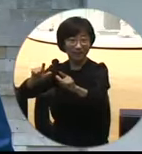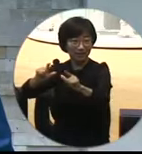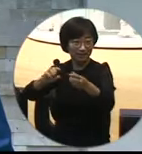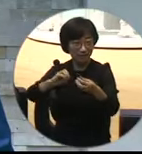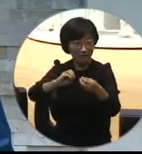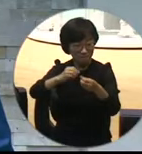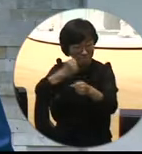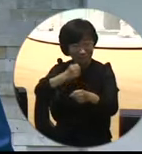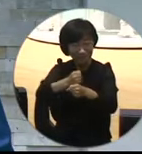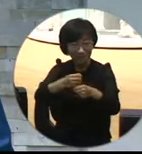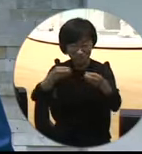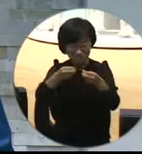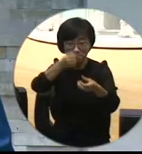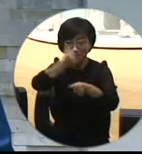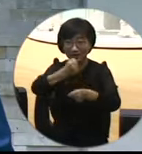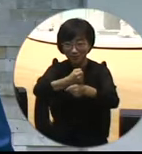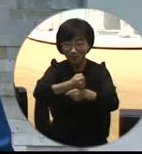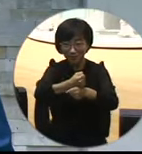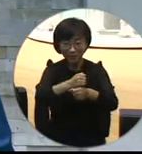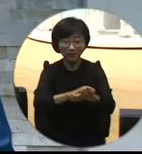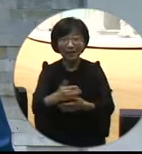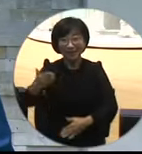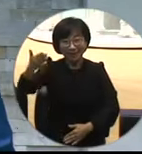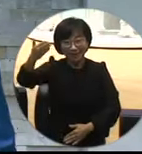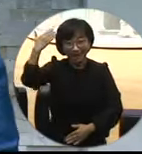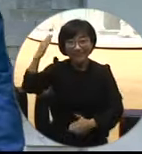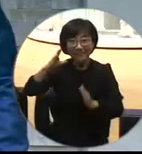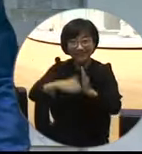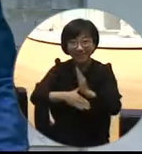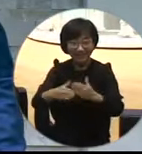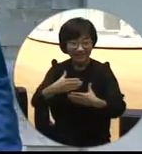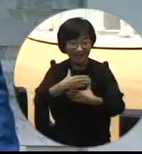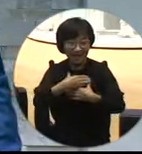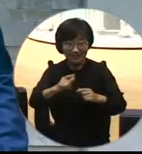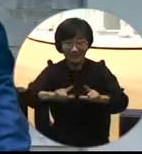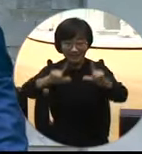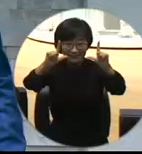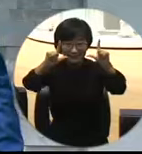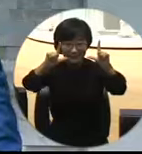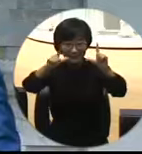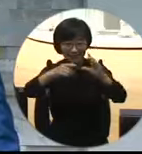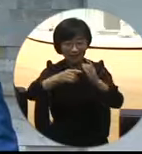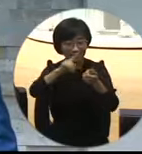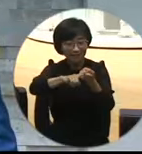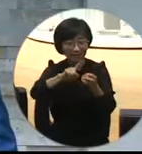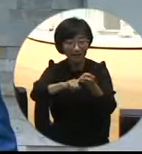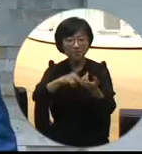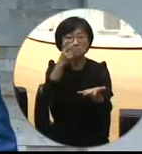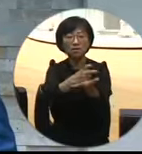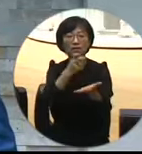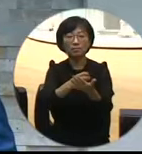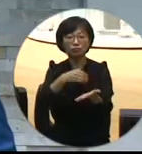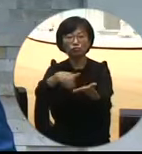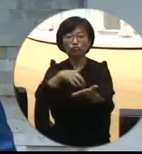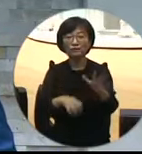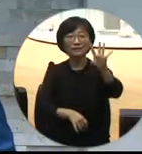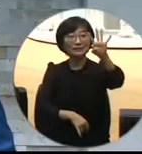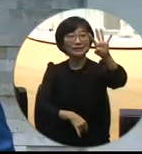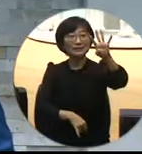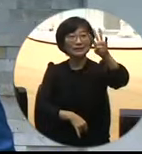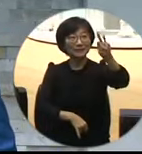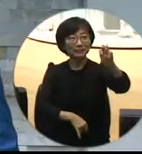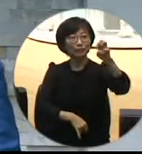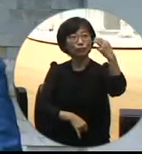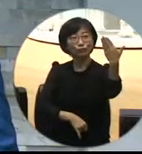당시 유대 사회에서는 안식일과 관련해서 39가지 규례를 만들었어요. 안식일을 지키라